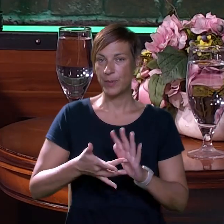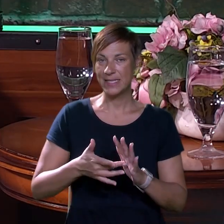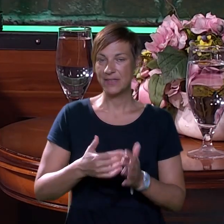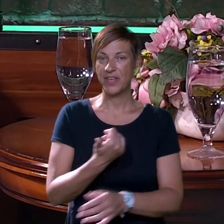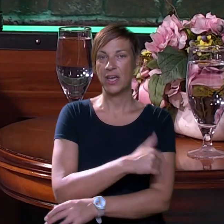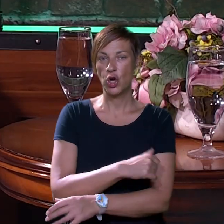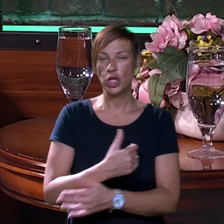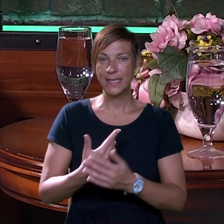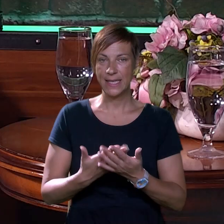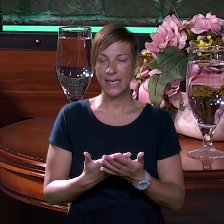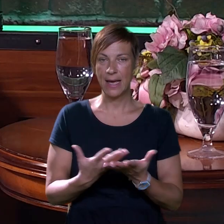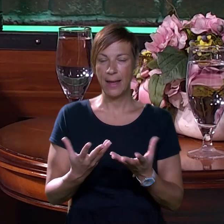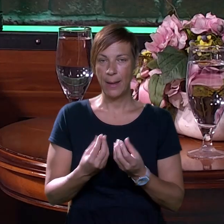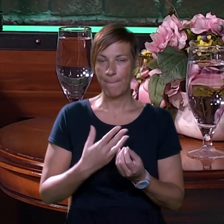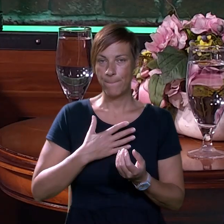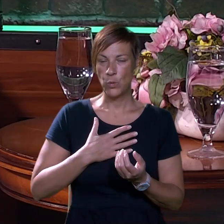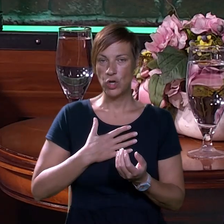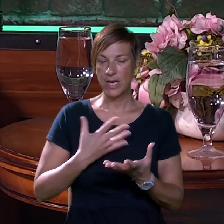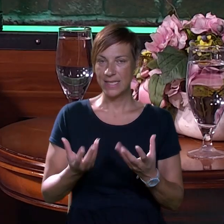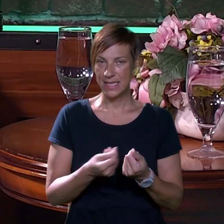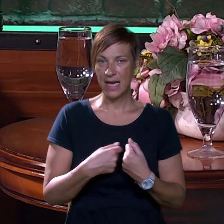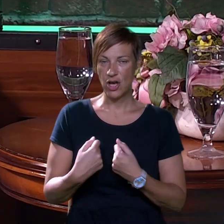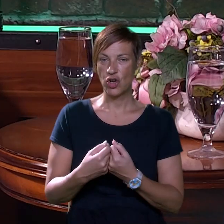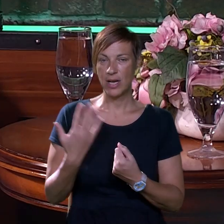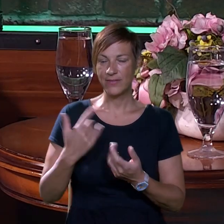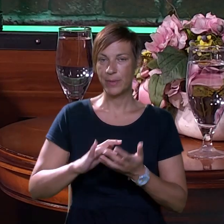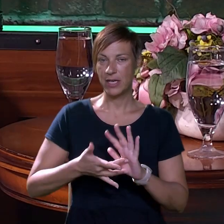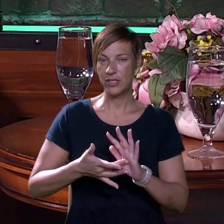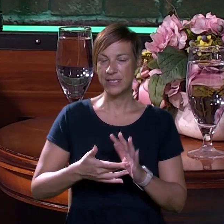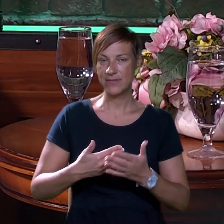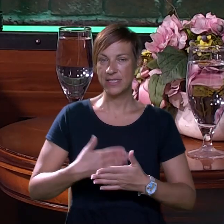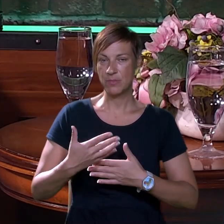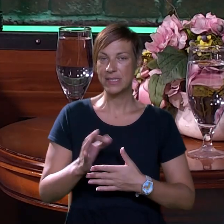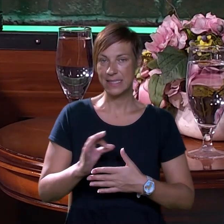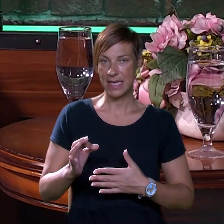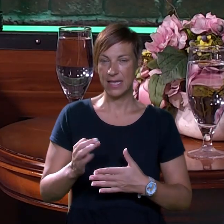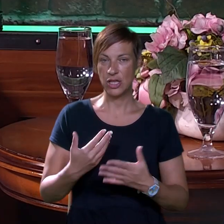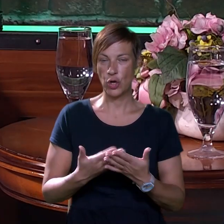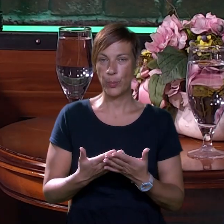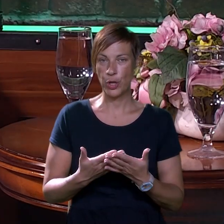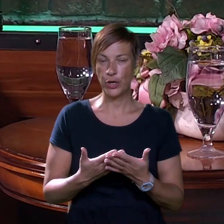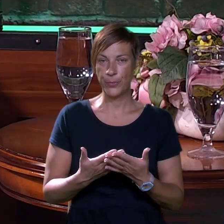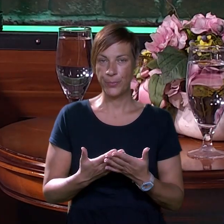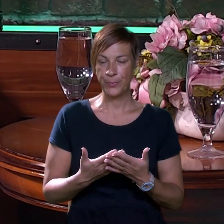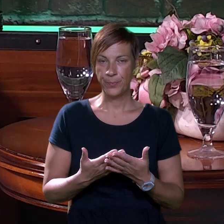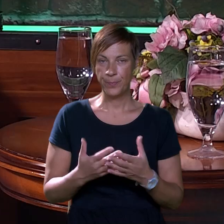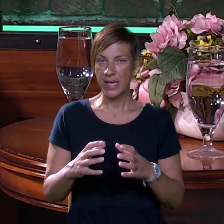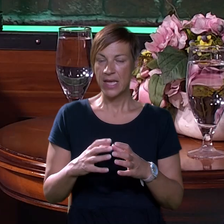svih dobi. Puno nas je kao kolektiv bilo, svi smo se onako nekako dobro, jako